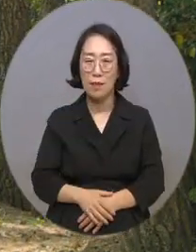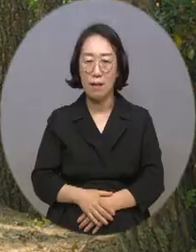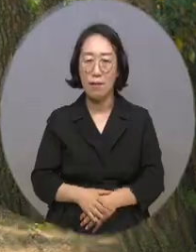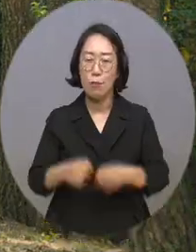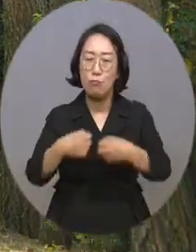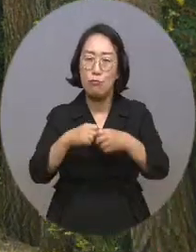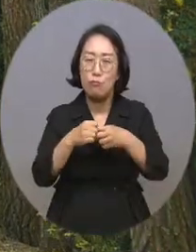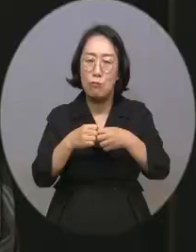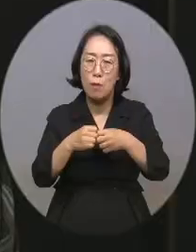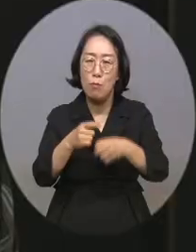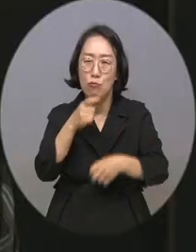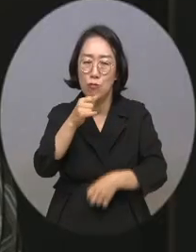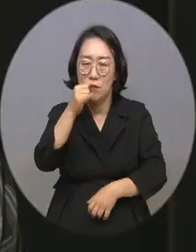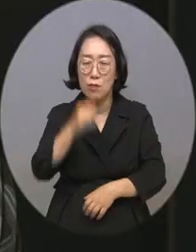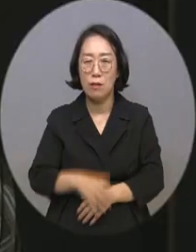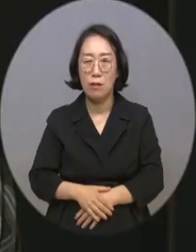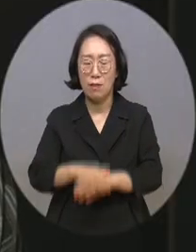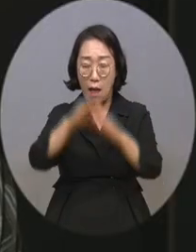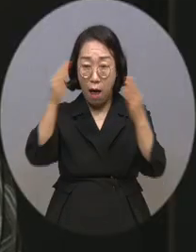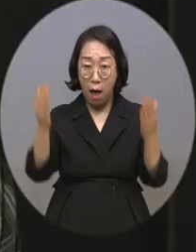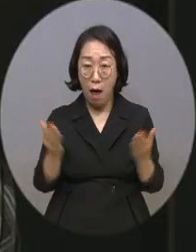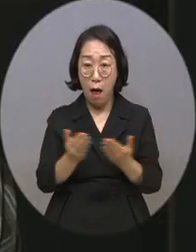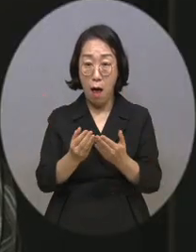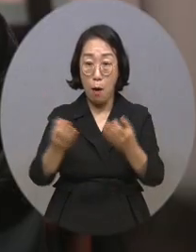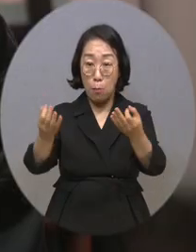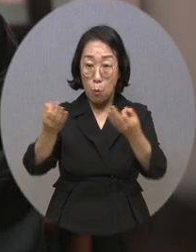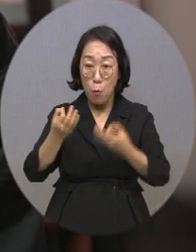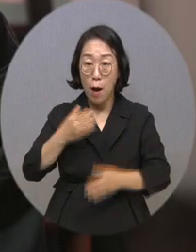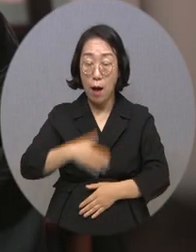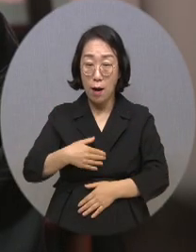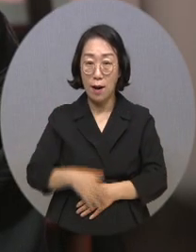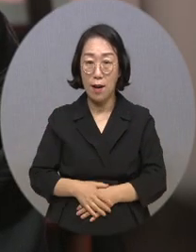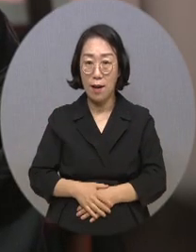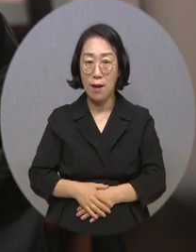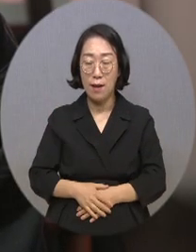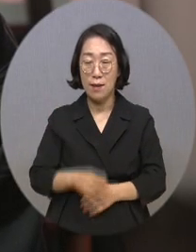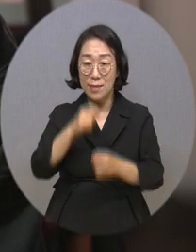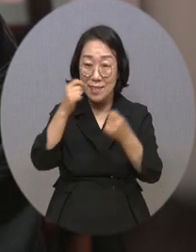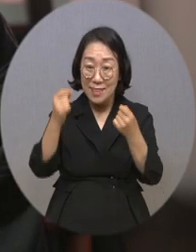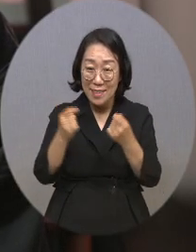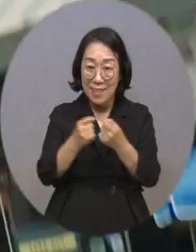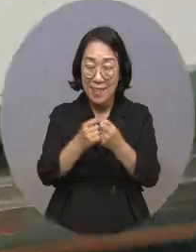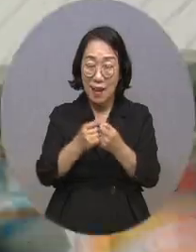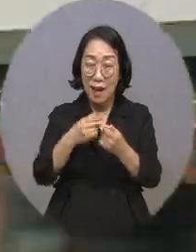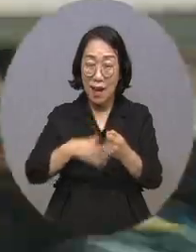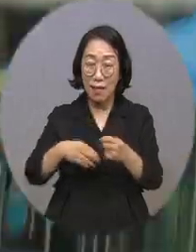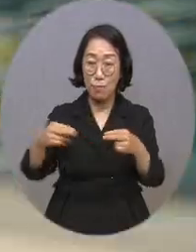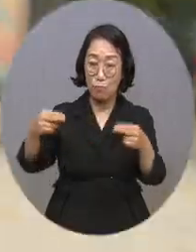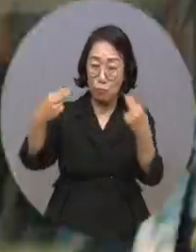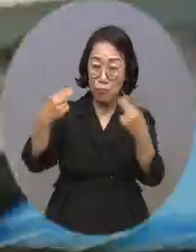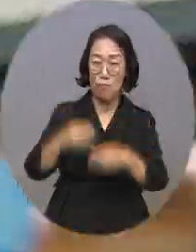찼는데요? 다 알아보시더라고요. 지나가는 사람들도 마치 동네 친구 되듯이 인사를 막 하셔가지고.